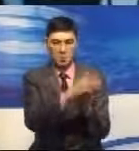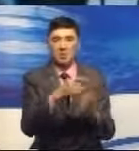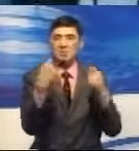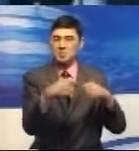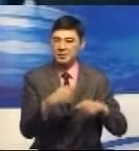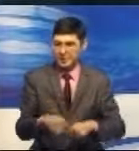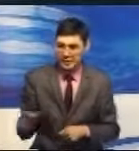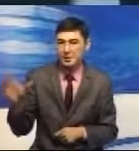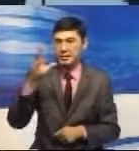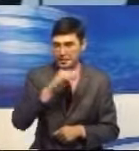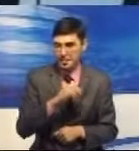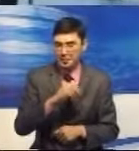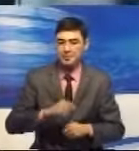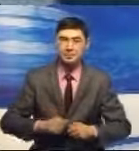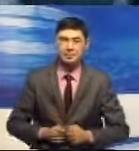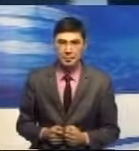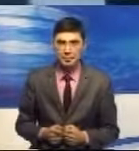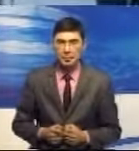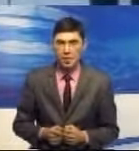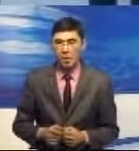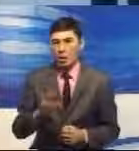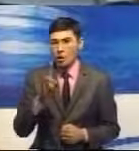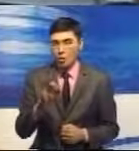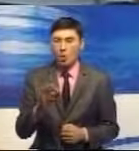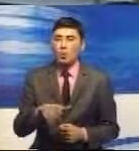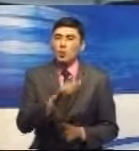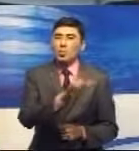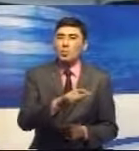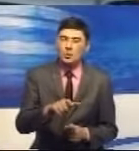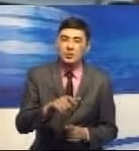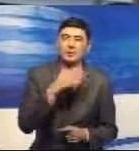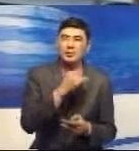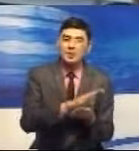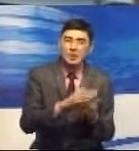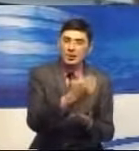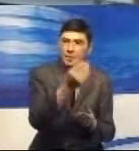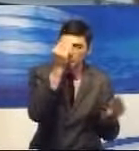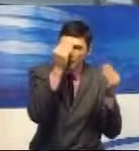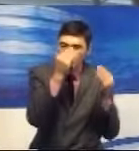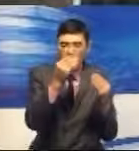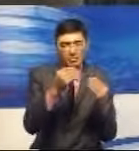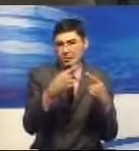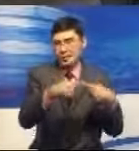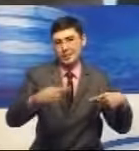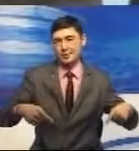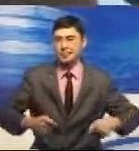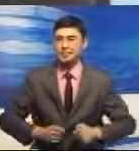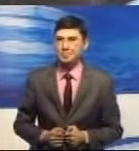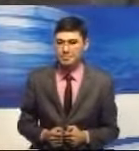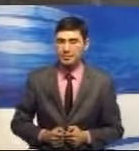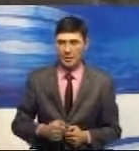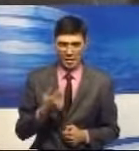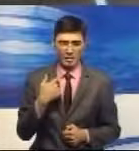сапалы тауар сатып алуға мүмкіндіктері бар. Алайда тұрғындардың жәрменкедегі баға туралы пікірлері әртүрлі. Жәрмекеге жиі